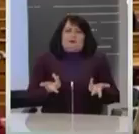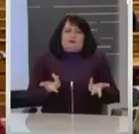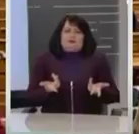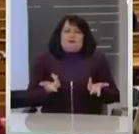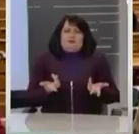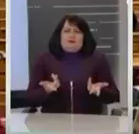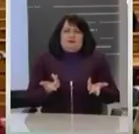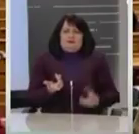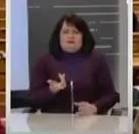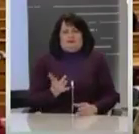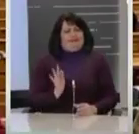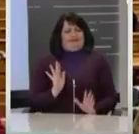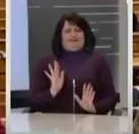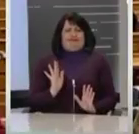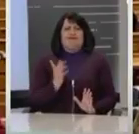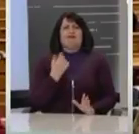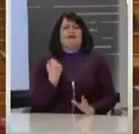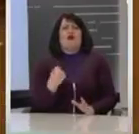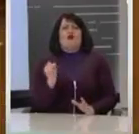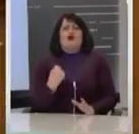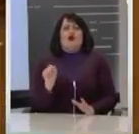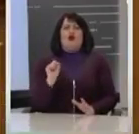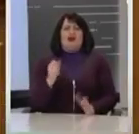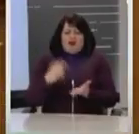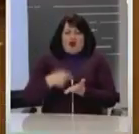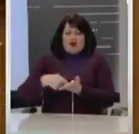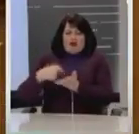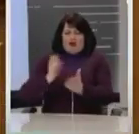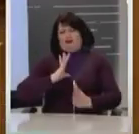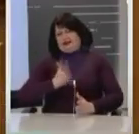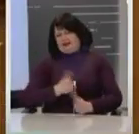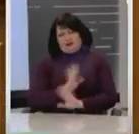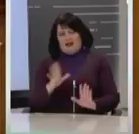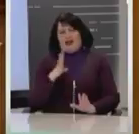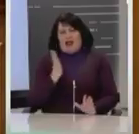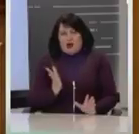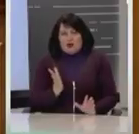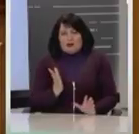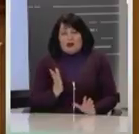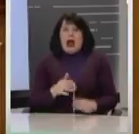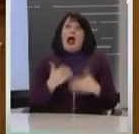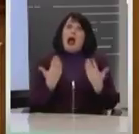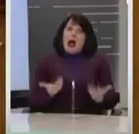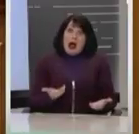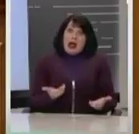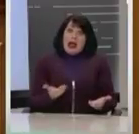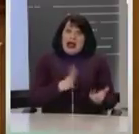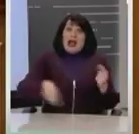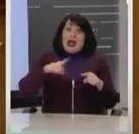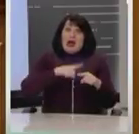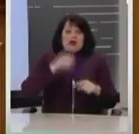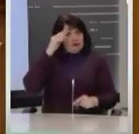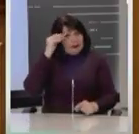την απέχθειά σας στην φοροεπιδρομή, όπως λέτε, αλλά θέλετε να ξεχάσει ο ελληνικός